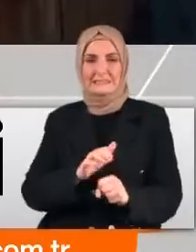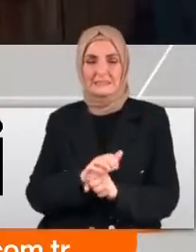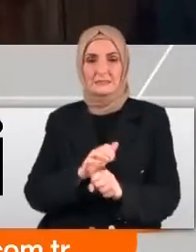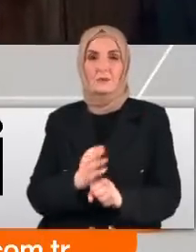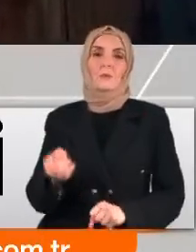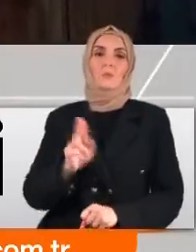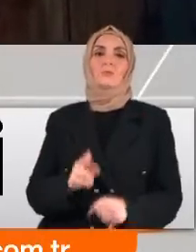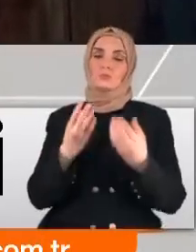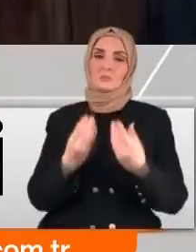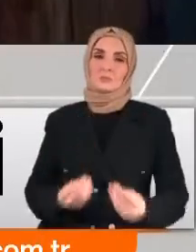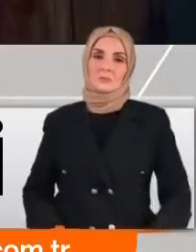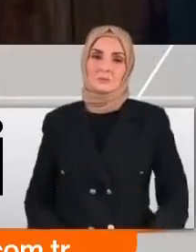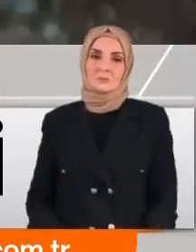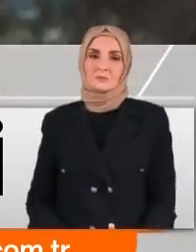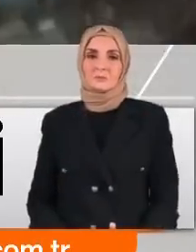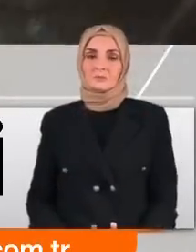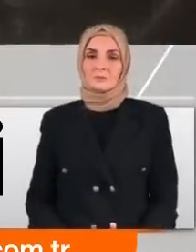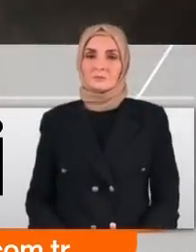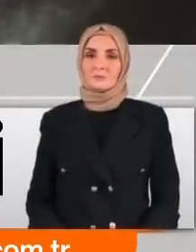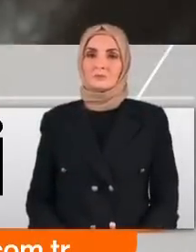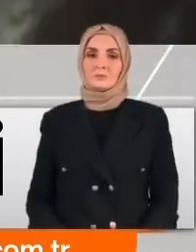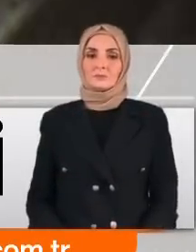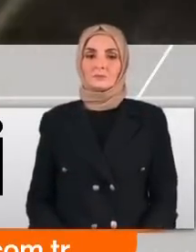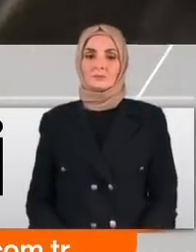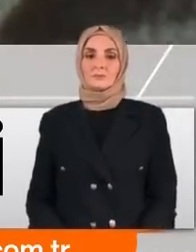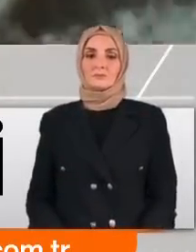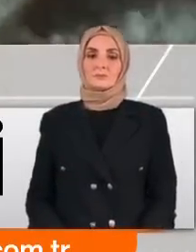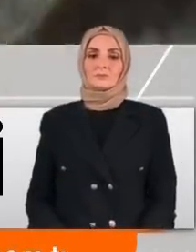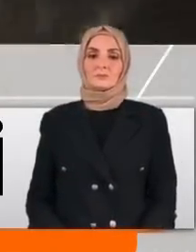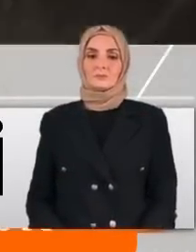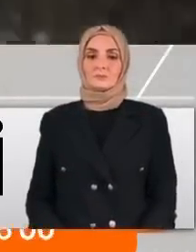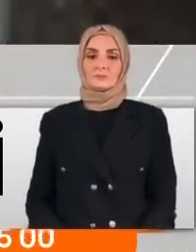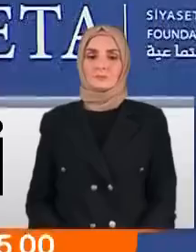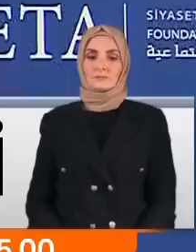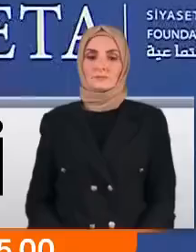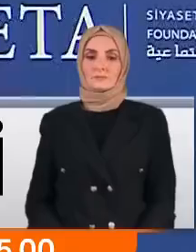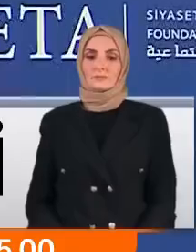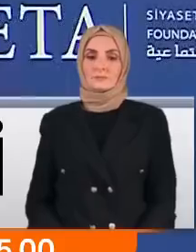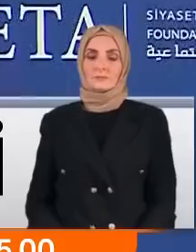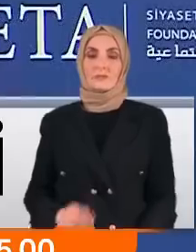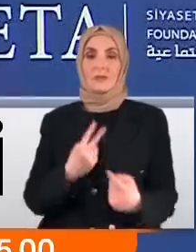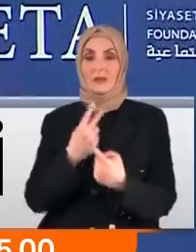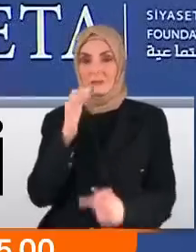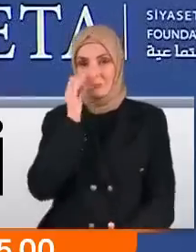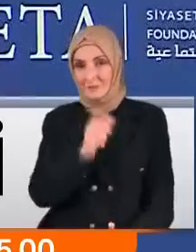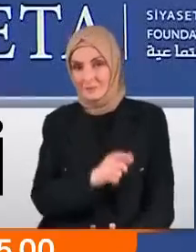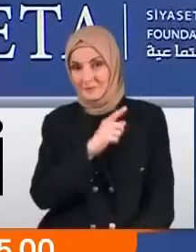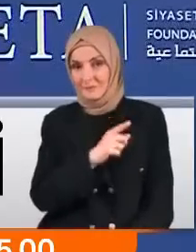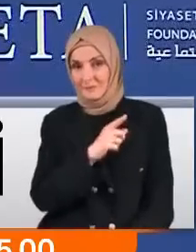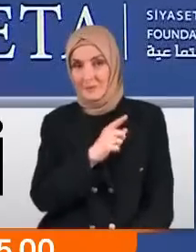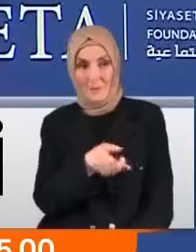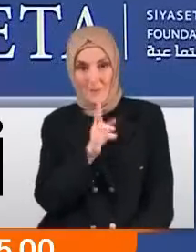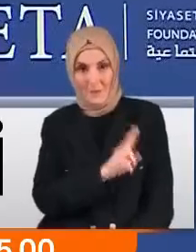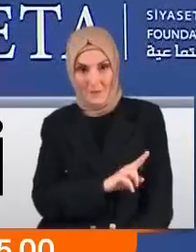kadar zalim, ne kadar gaddar bir örgüt olduğuna şahit oldu. Yasin Börü'nün katliamı da gösteriyor ki